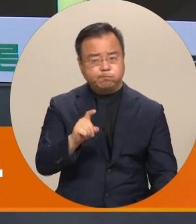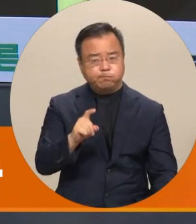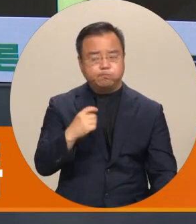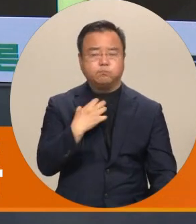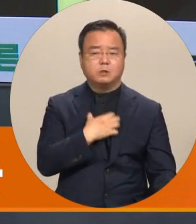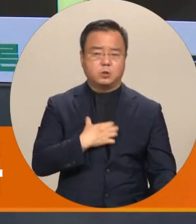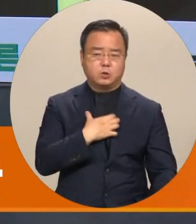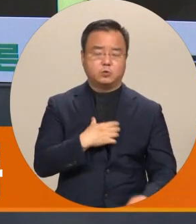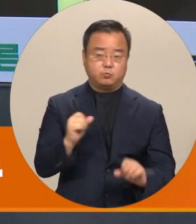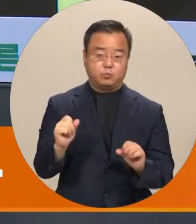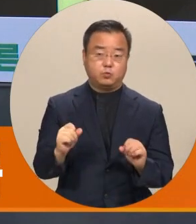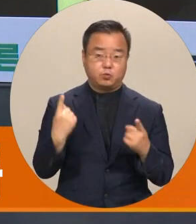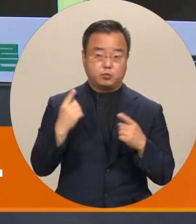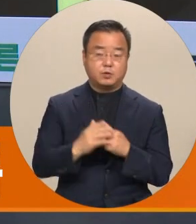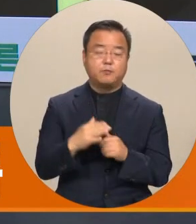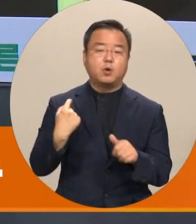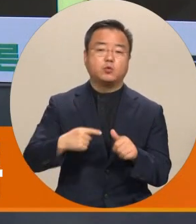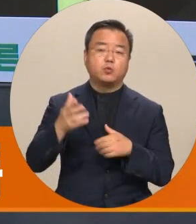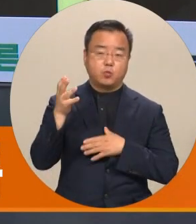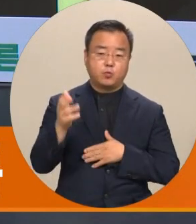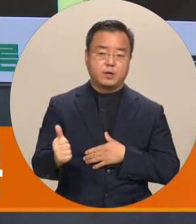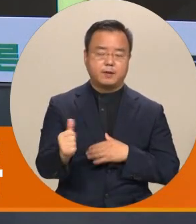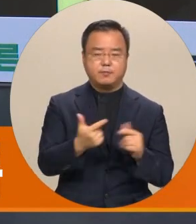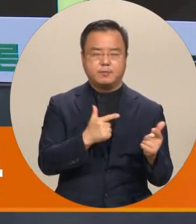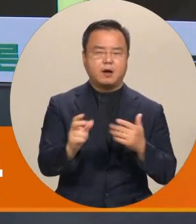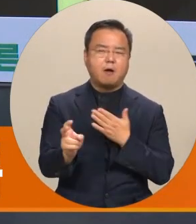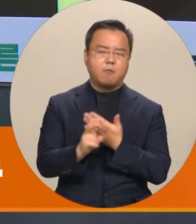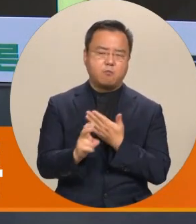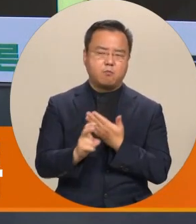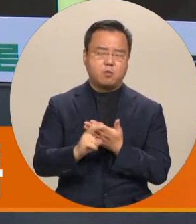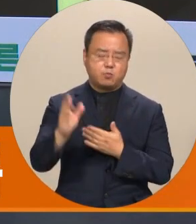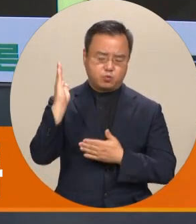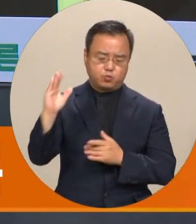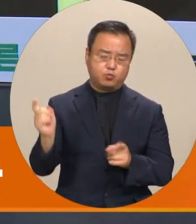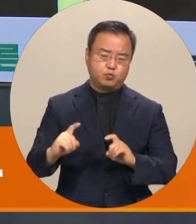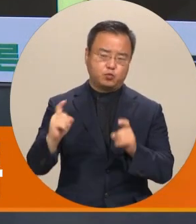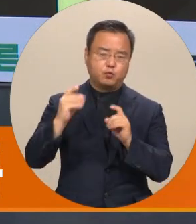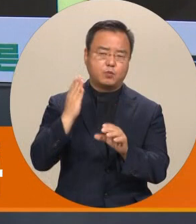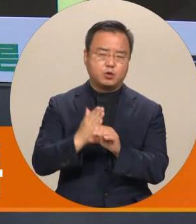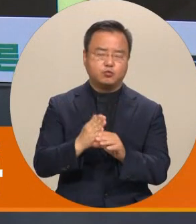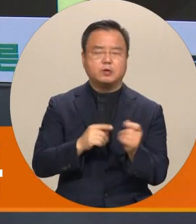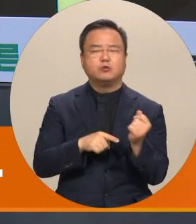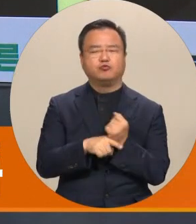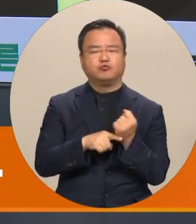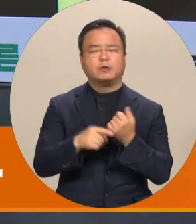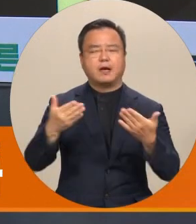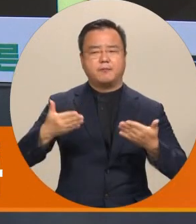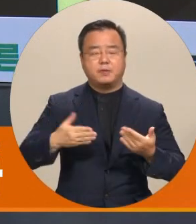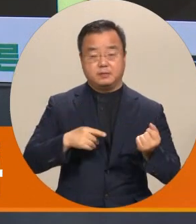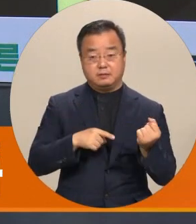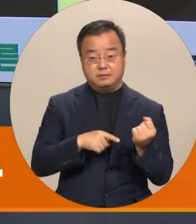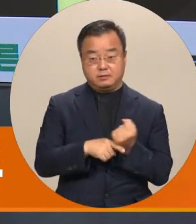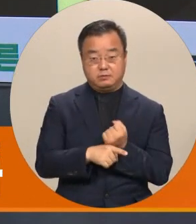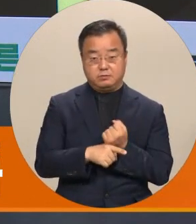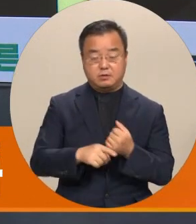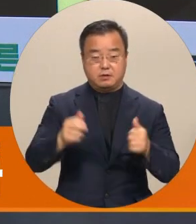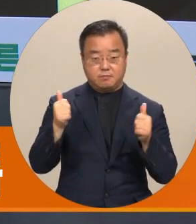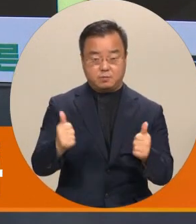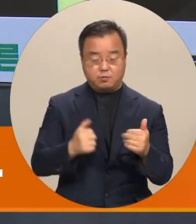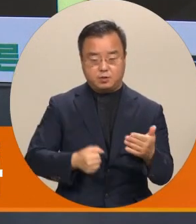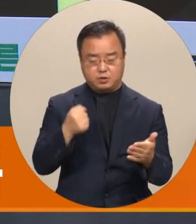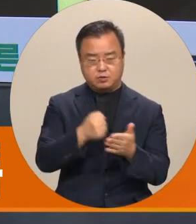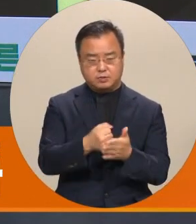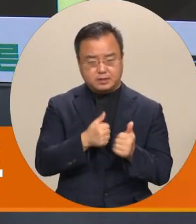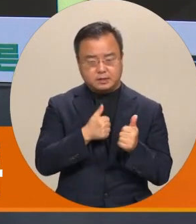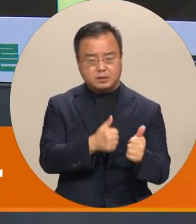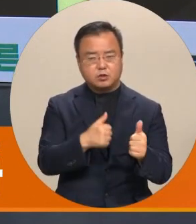합니다 교육감들이 이따라 위법 논란에 휩싸이면서 수사 중이기 때문인데이 법원의 판단에 따라선